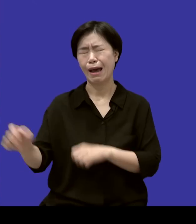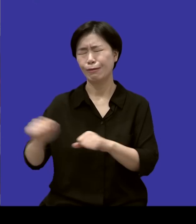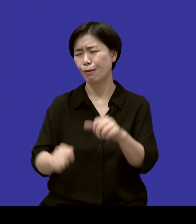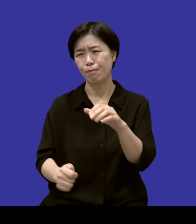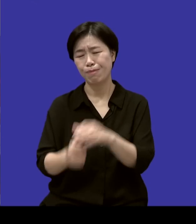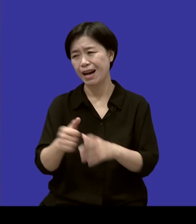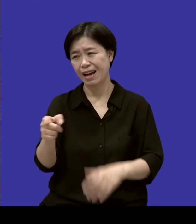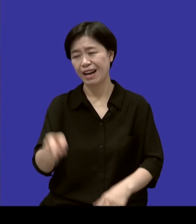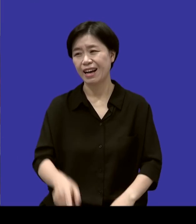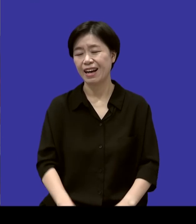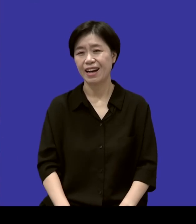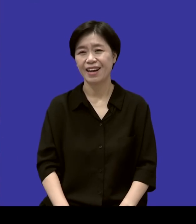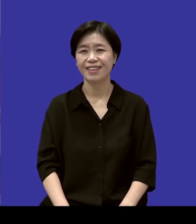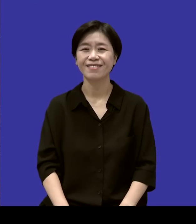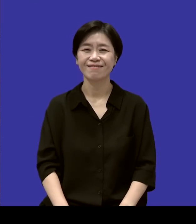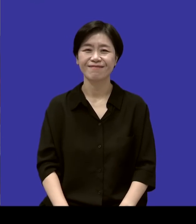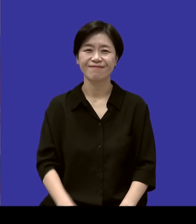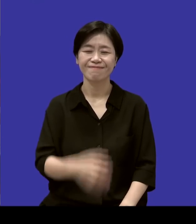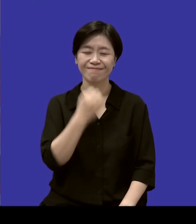이러는 거예요.